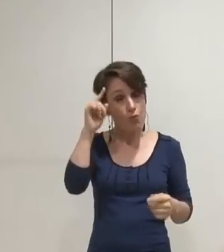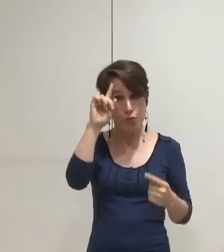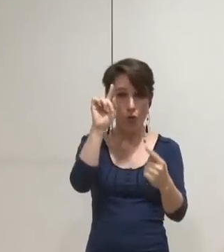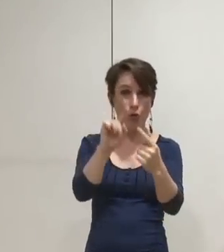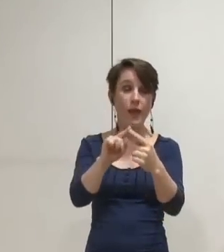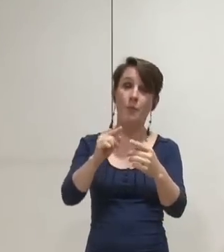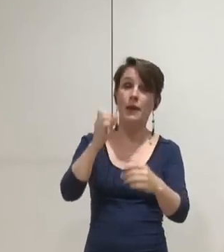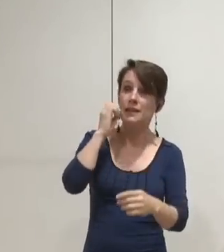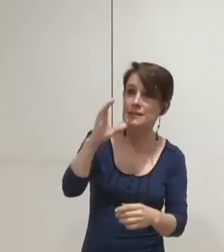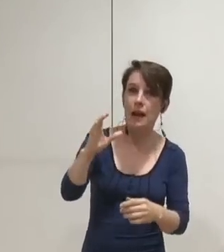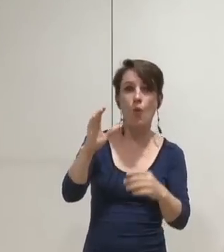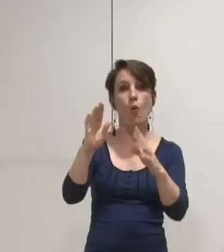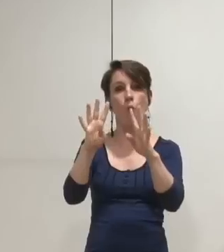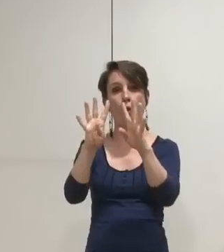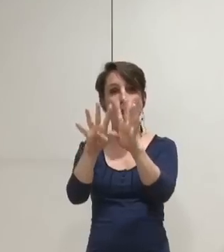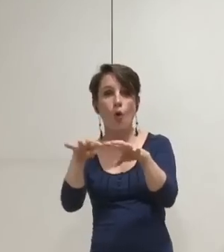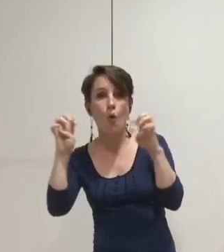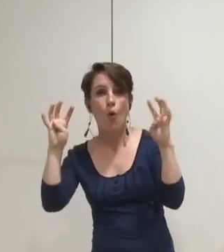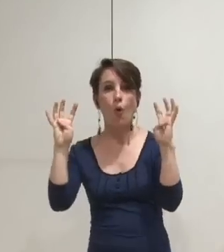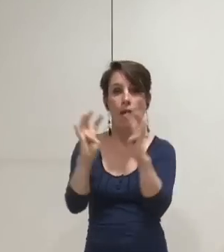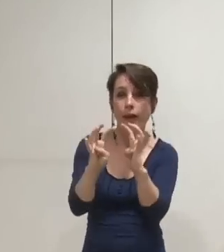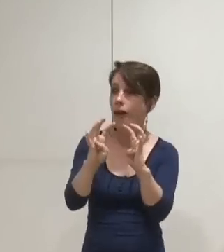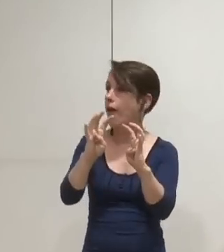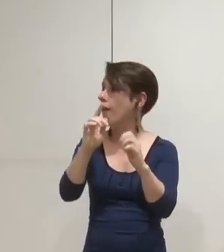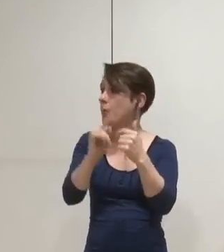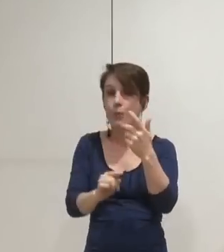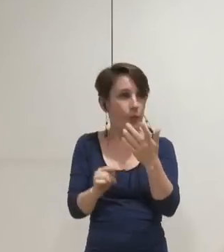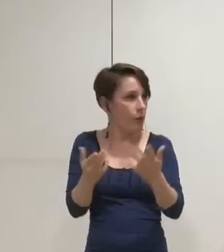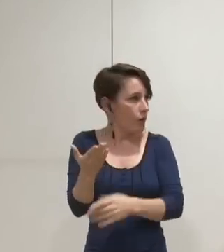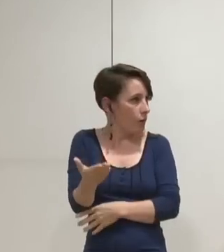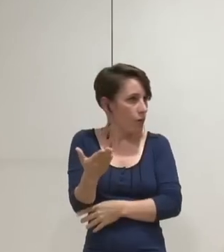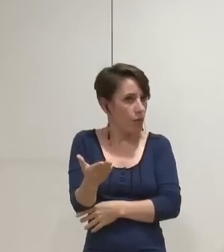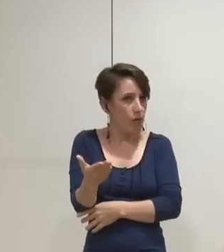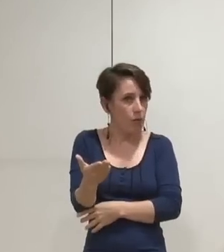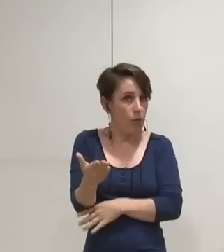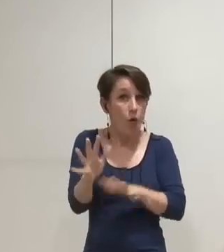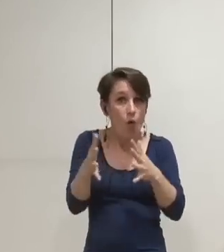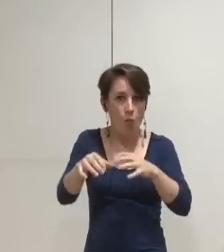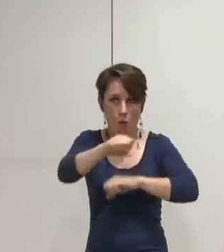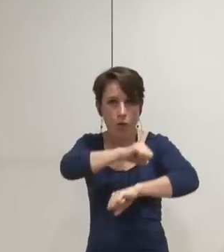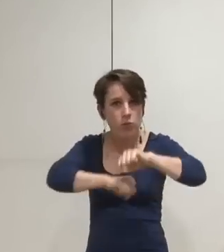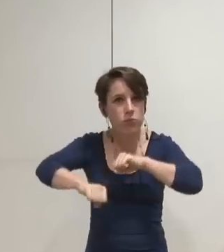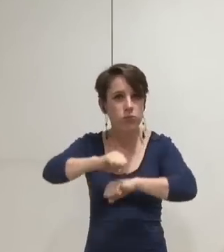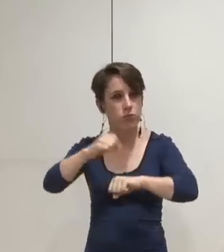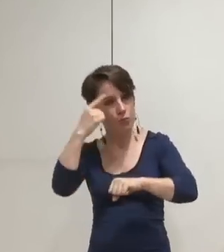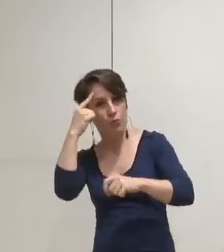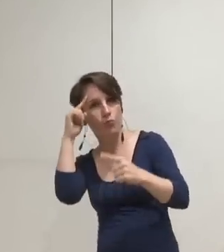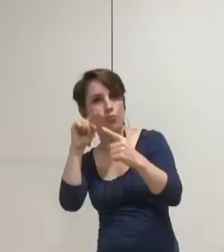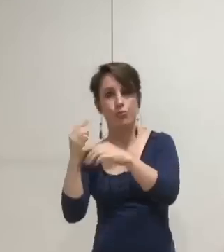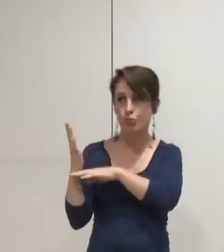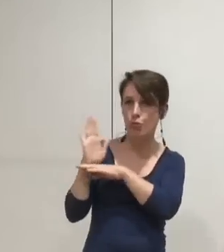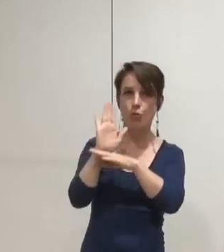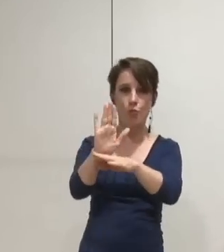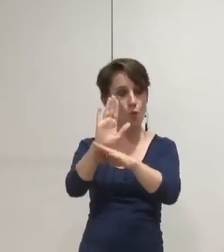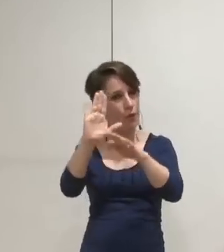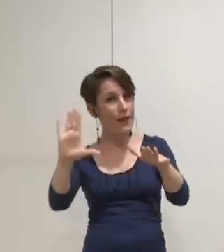salon congrès comment fait-on pour présenter une image un